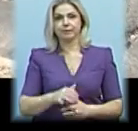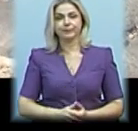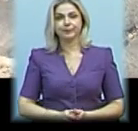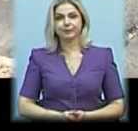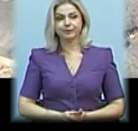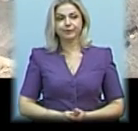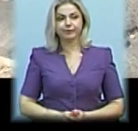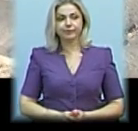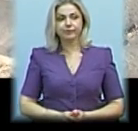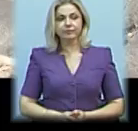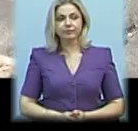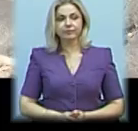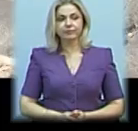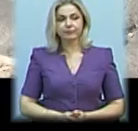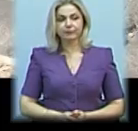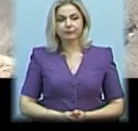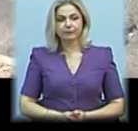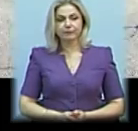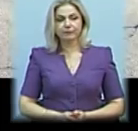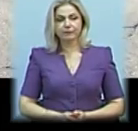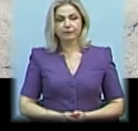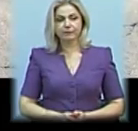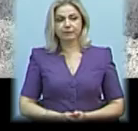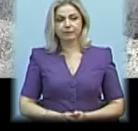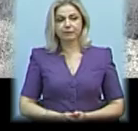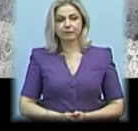як би просто не будеш замічати тих рішоток.